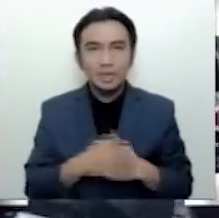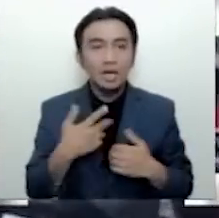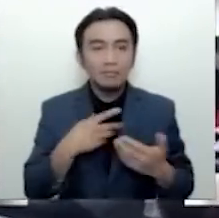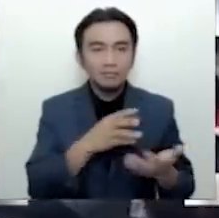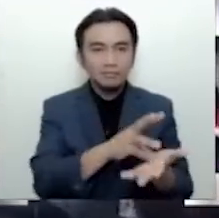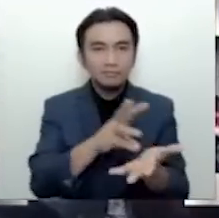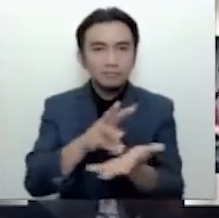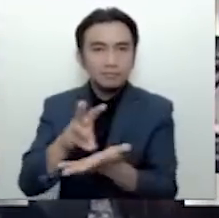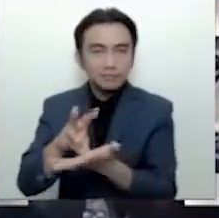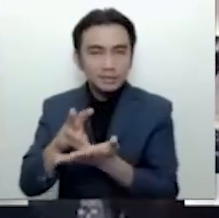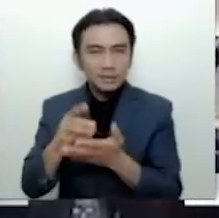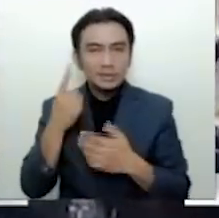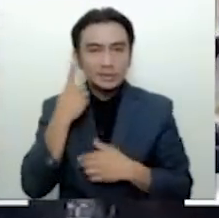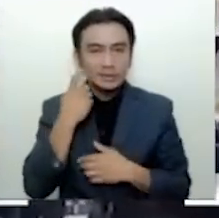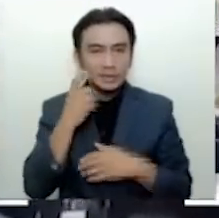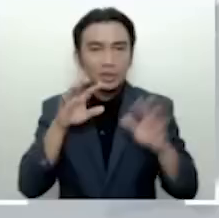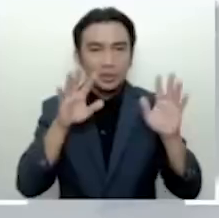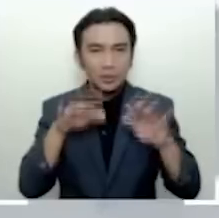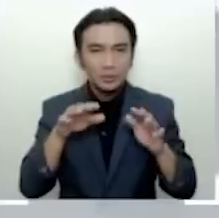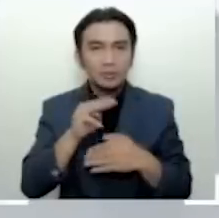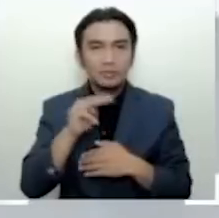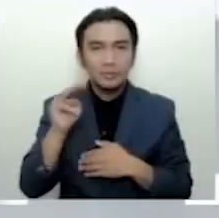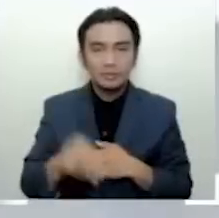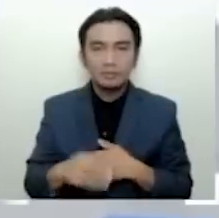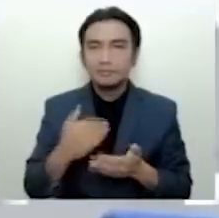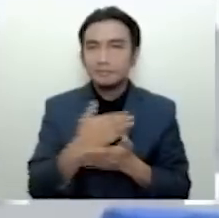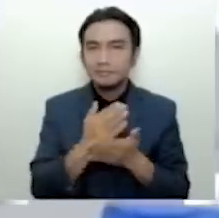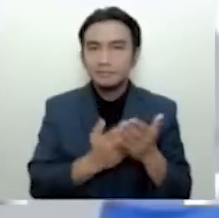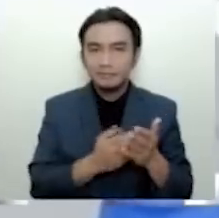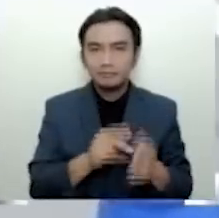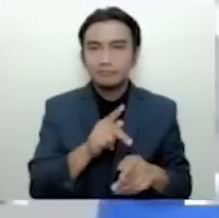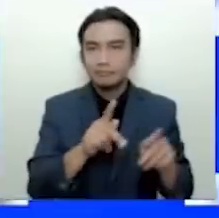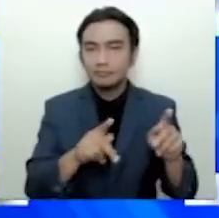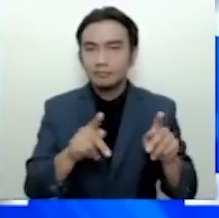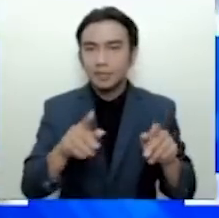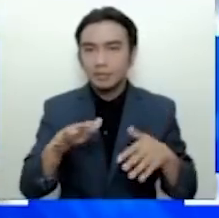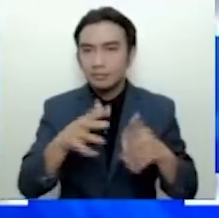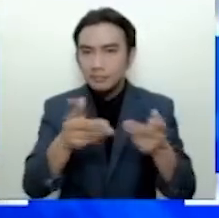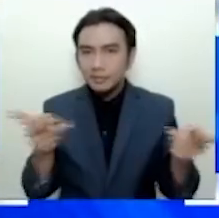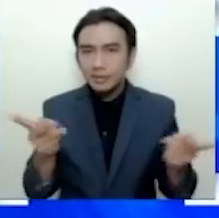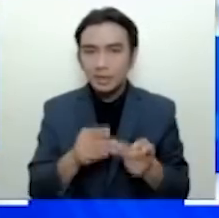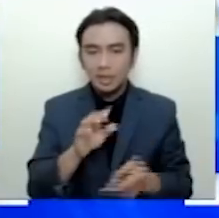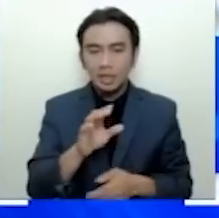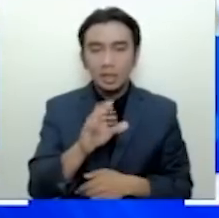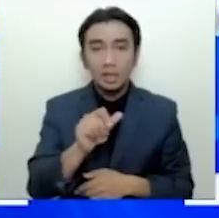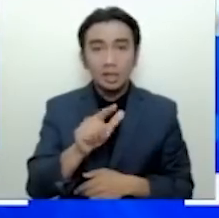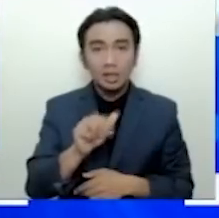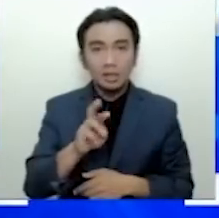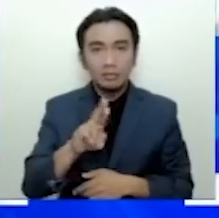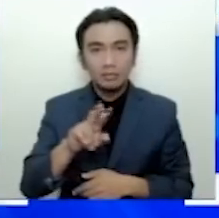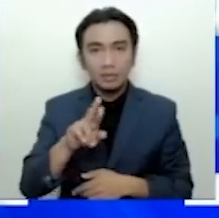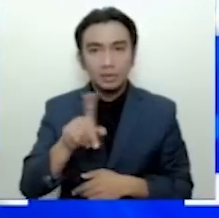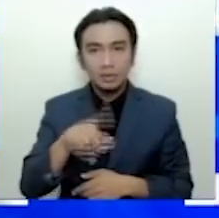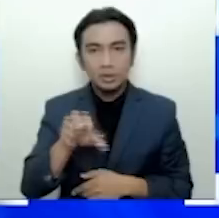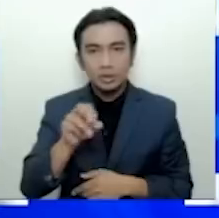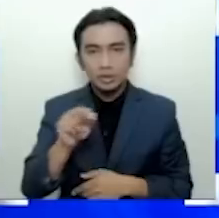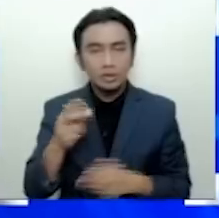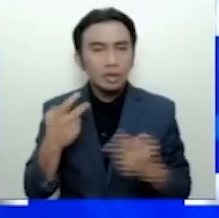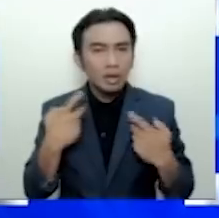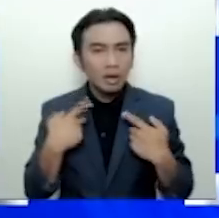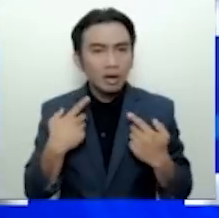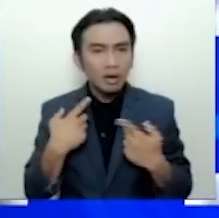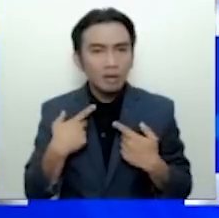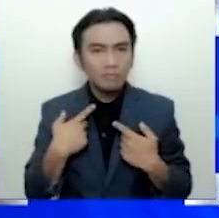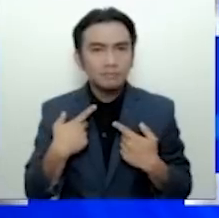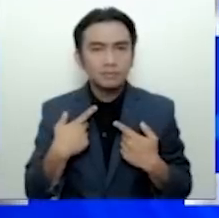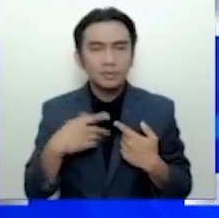nangyari kanina sa Metro Manila at ilang lugar sa Calabar Zone. Samantala, may mga lugar na makakaranas ng 19 na oras na